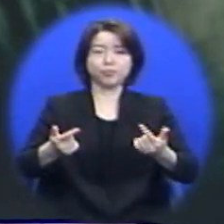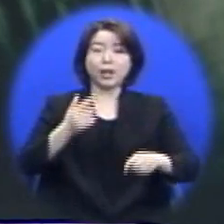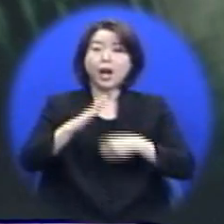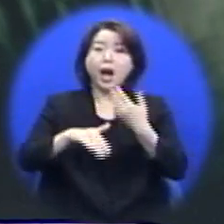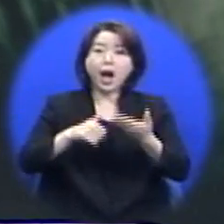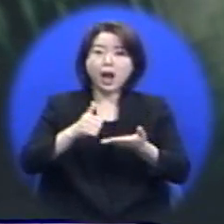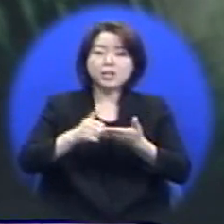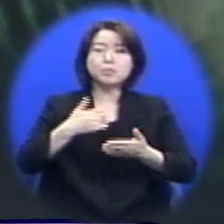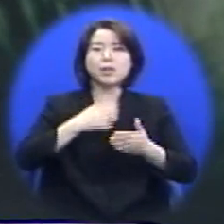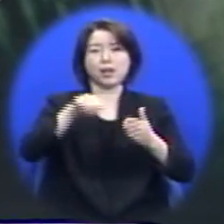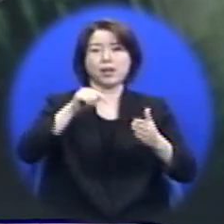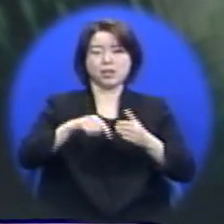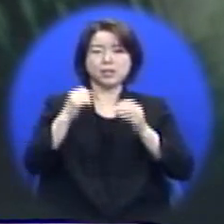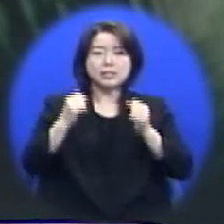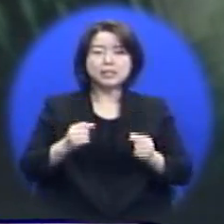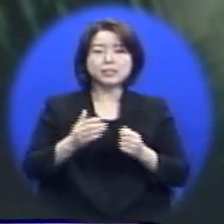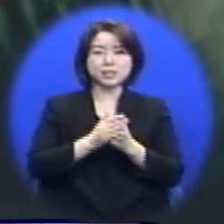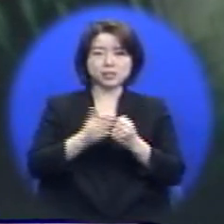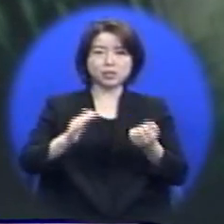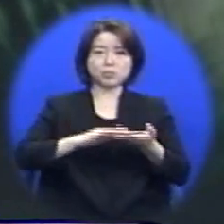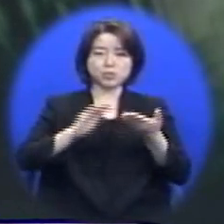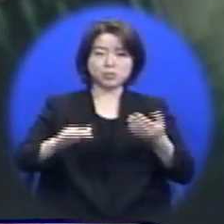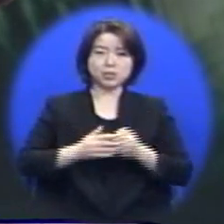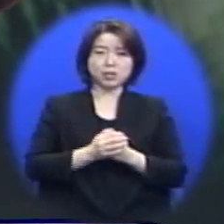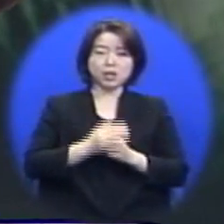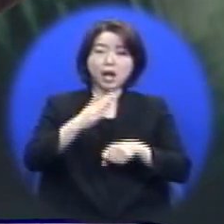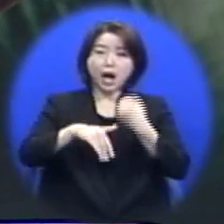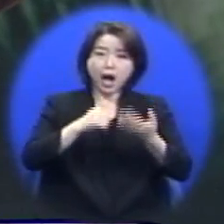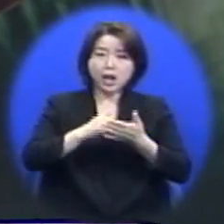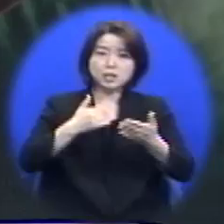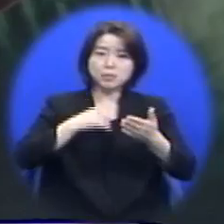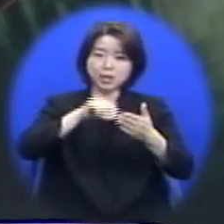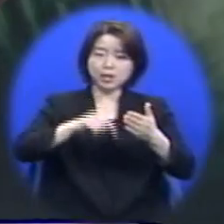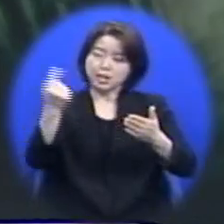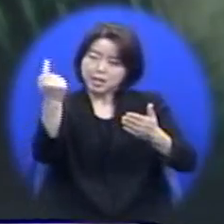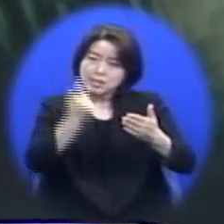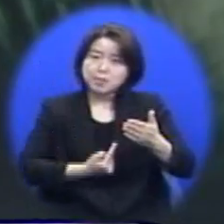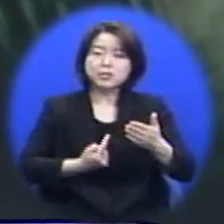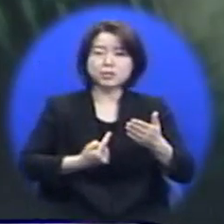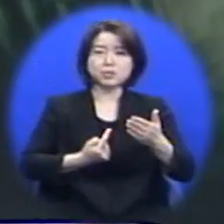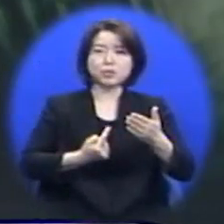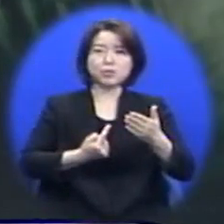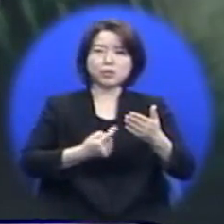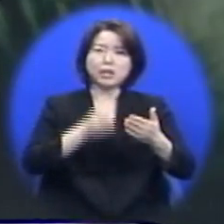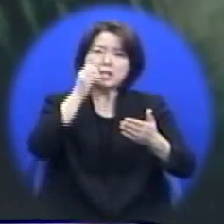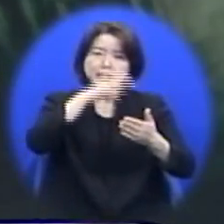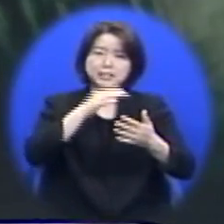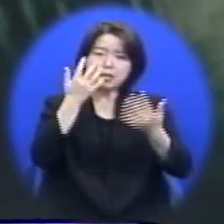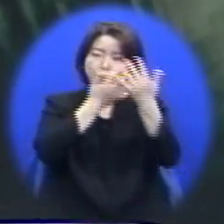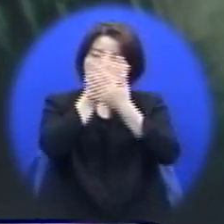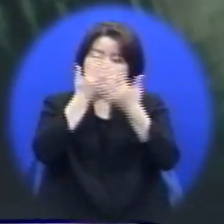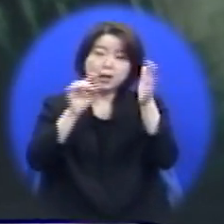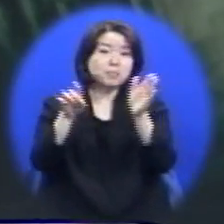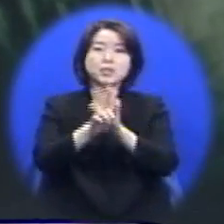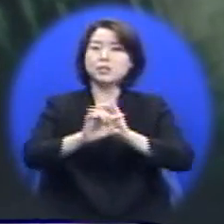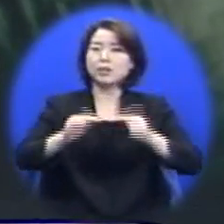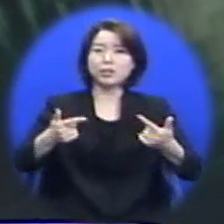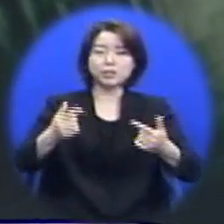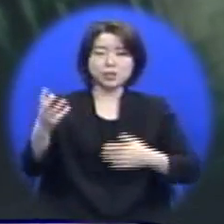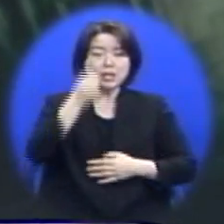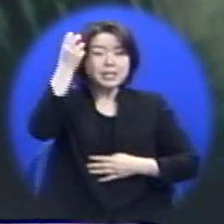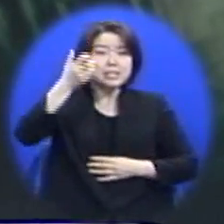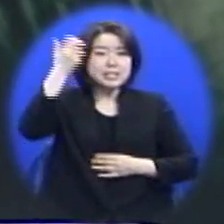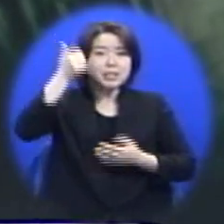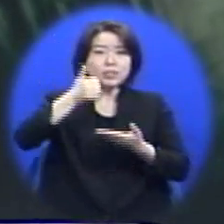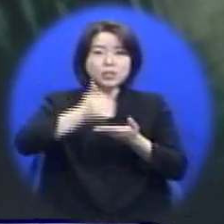하나님이 내 안에 계세요. 하나님이 내 안에 임하셨어요. 그냥 막연히 믿는 것도 아니에요. 성령